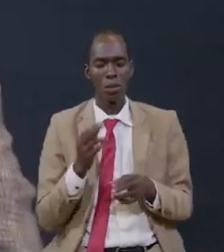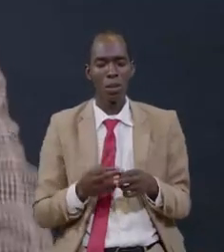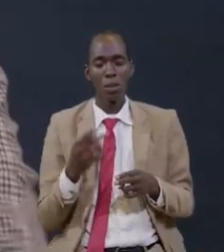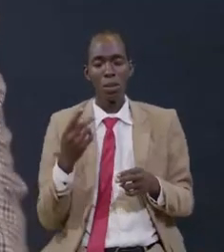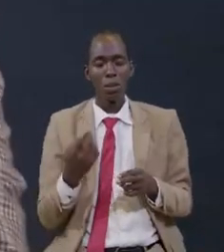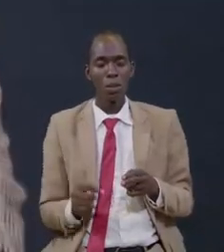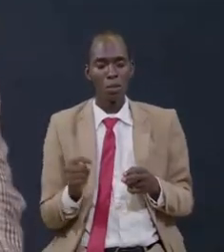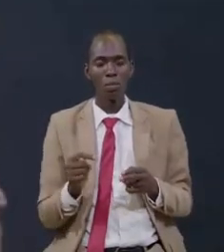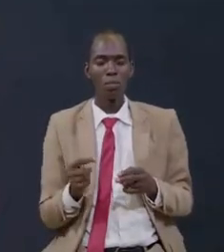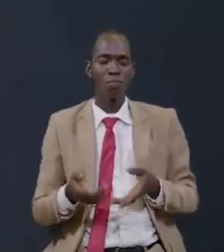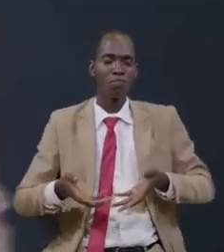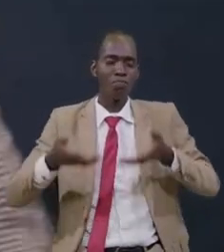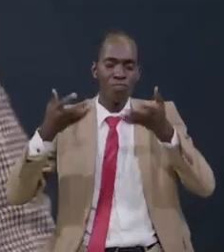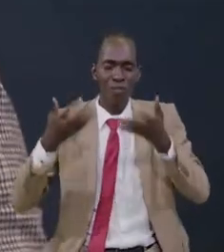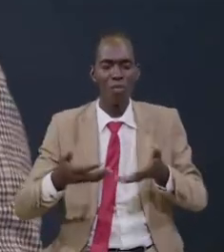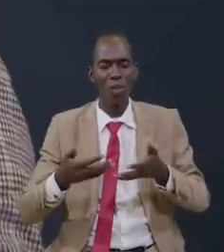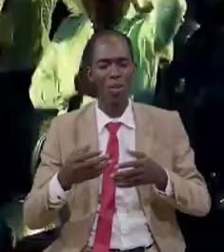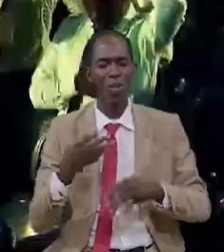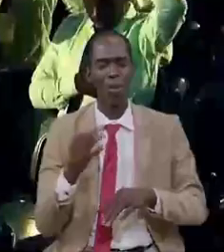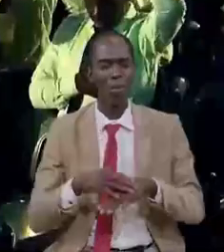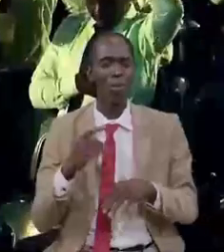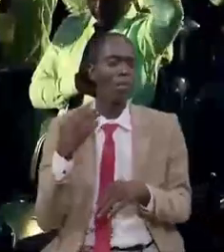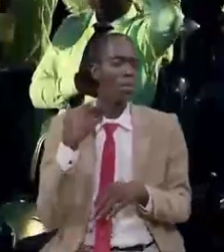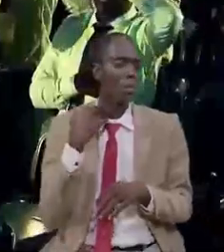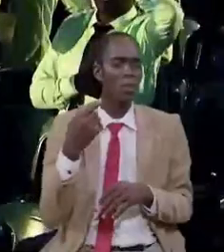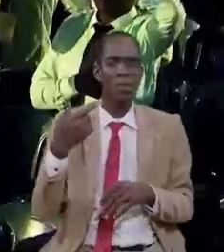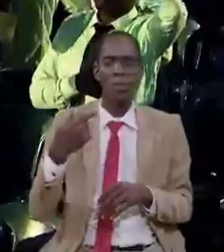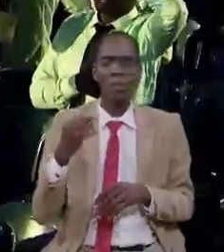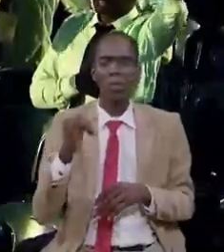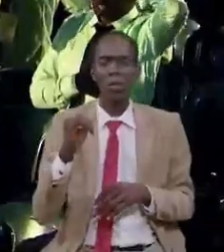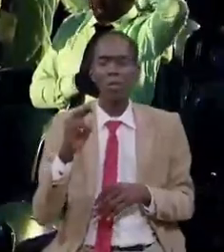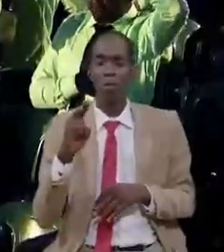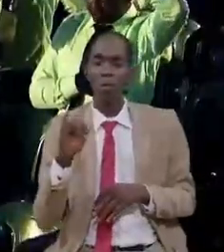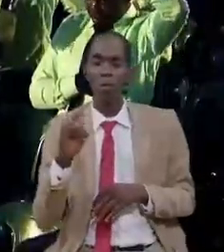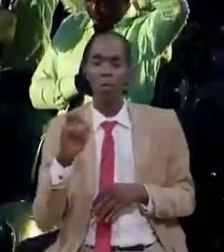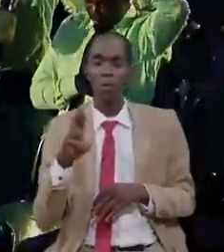Fardeau, au cou, goitre, sois guéri au nom de Jésus.